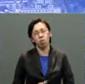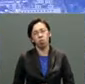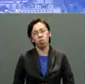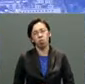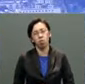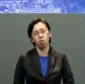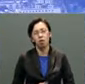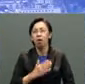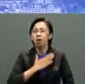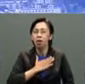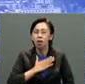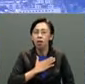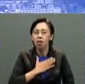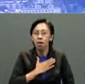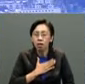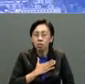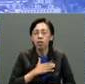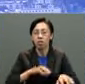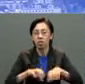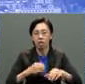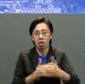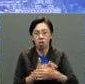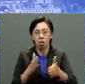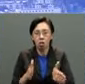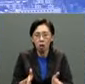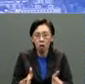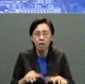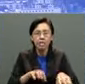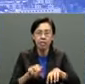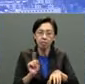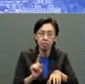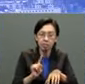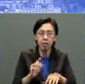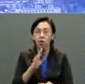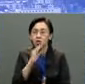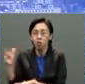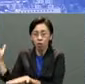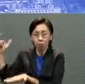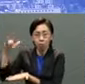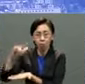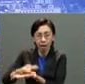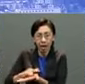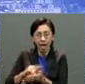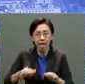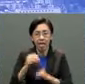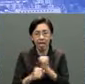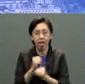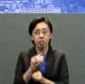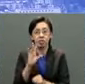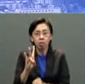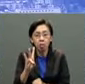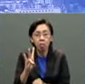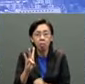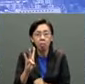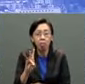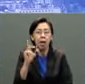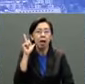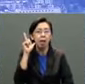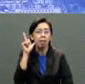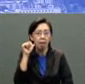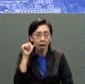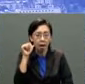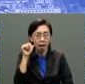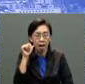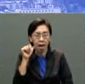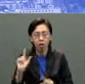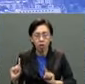ก็ฟังอยู่นะครับว่าจะต้องจัดห้องให้แล้วพอเขาเดินทางเข้ามาอย่างน้องอายุ7ปีเนี่ยคุณแม่นะครับก็